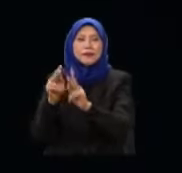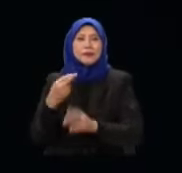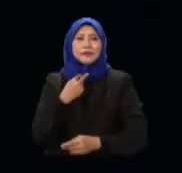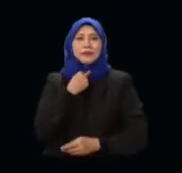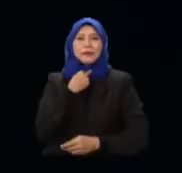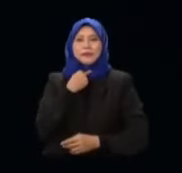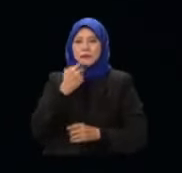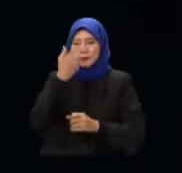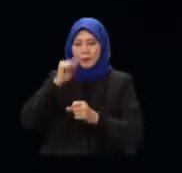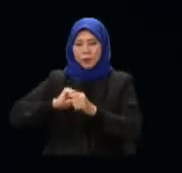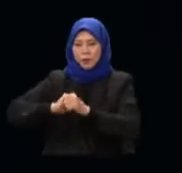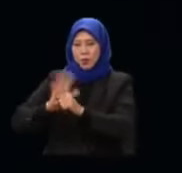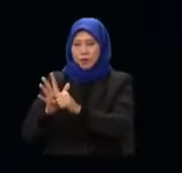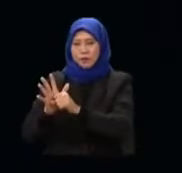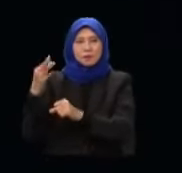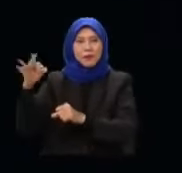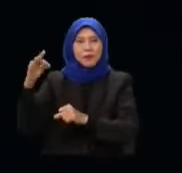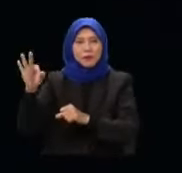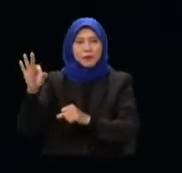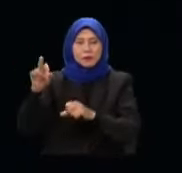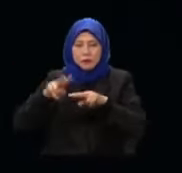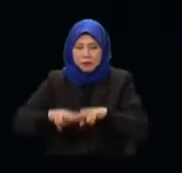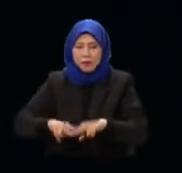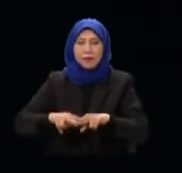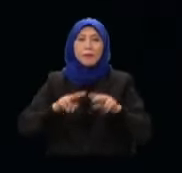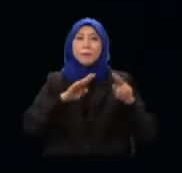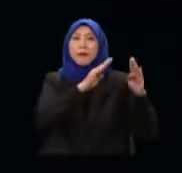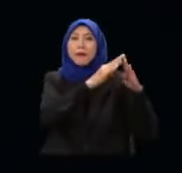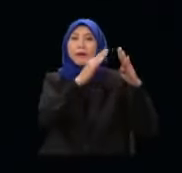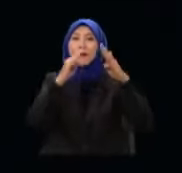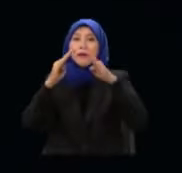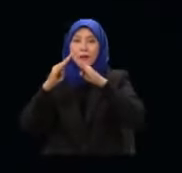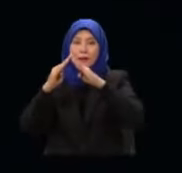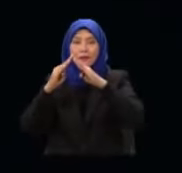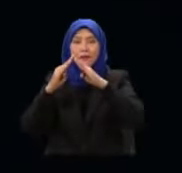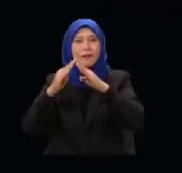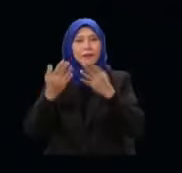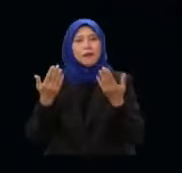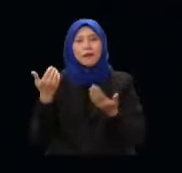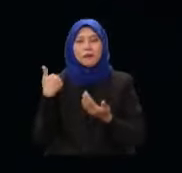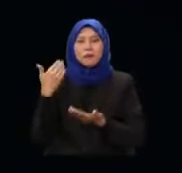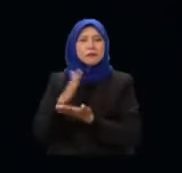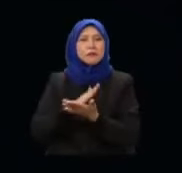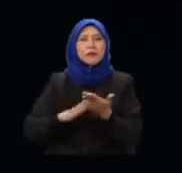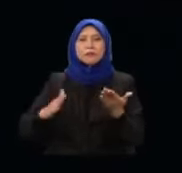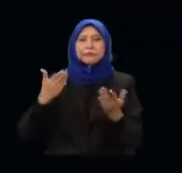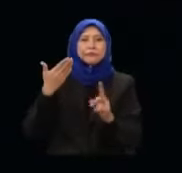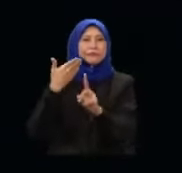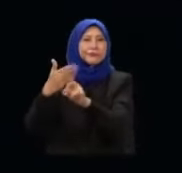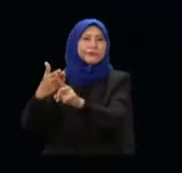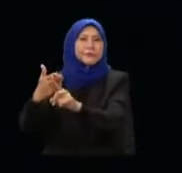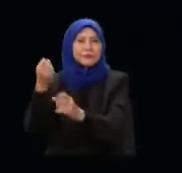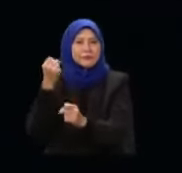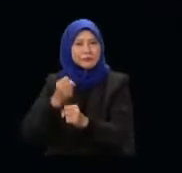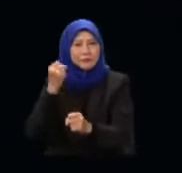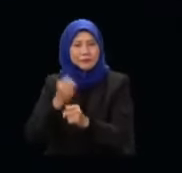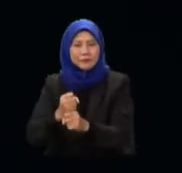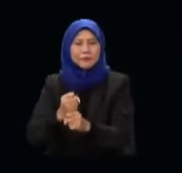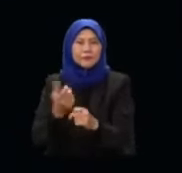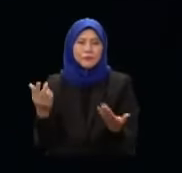karena kau bisa amblas nih Ilham mereka yang duduk di kosan bandham Hai Adel yang telah dibuktikan gadget hilang